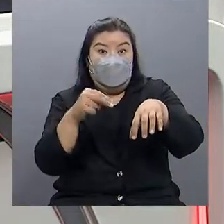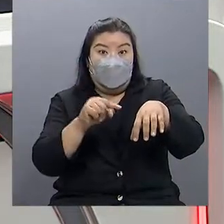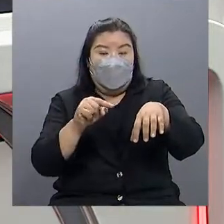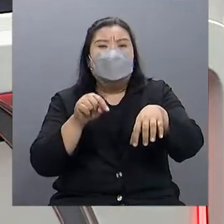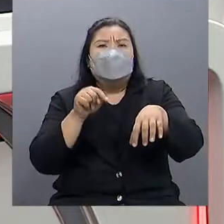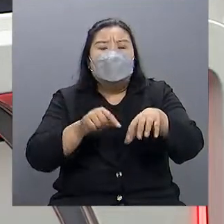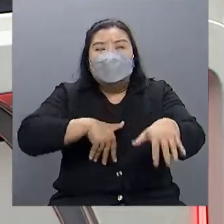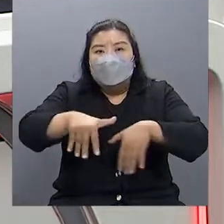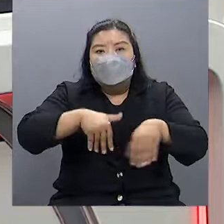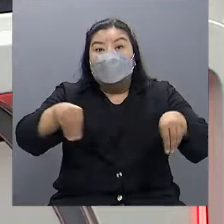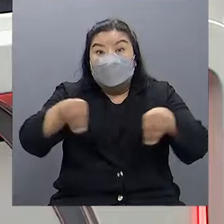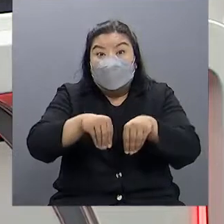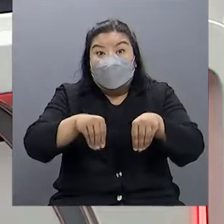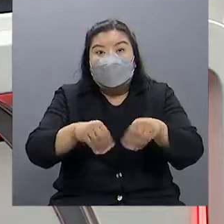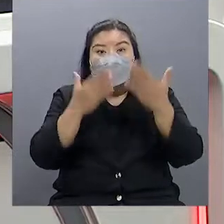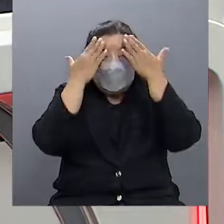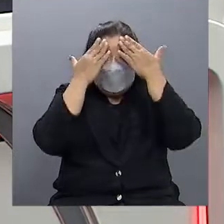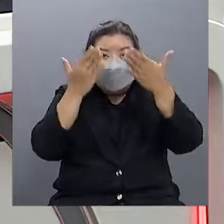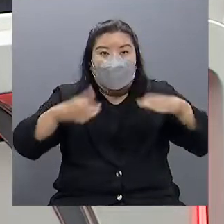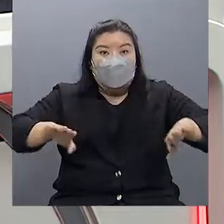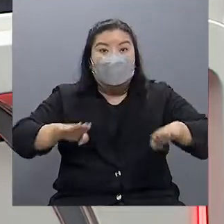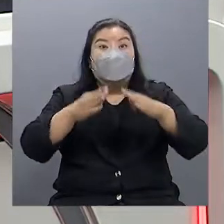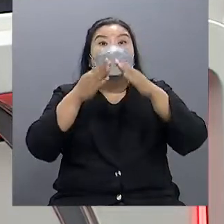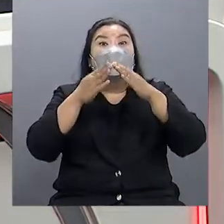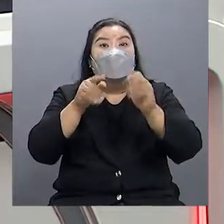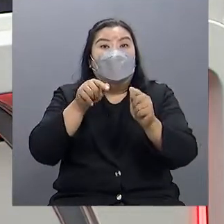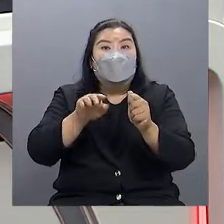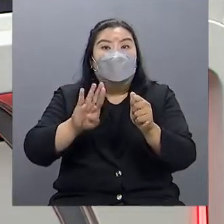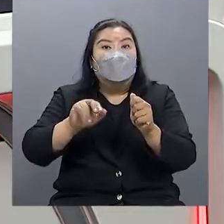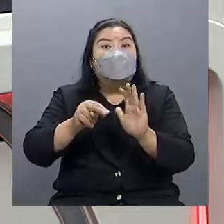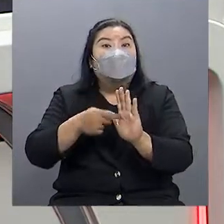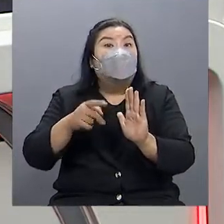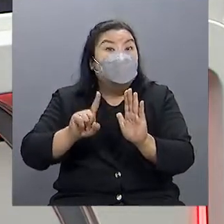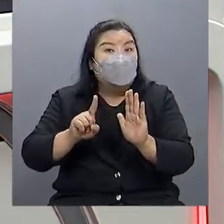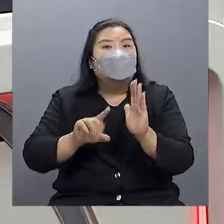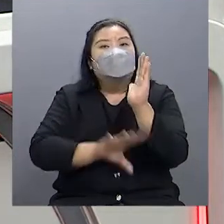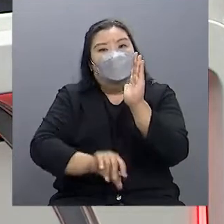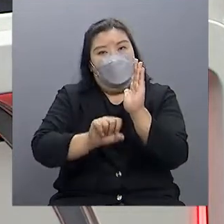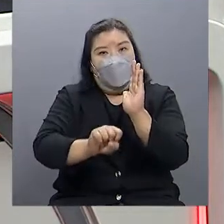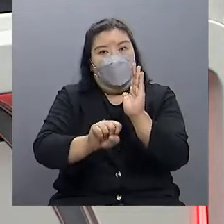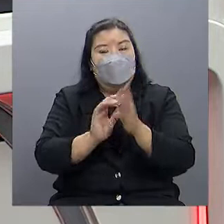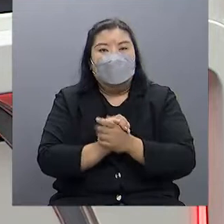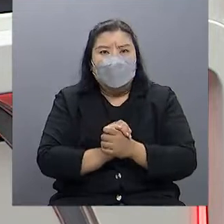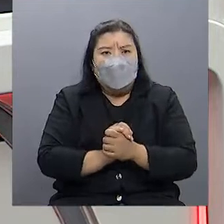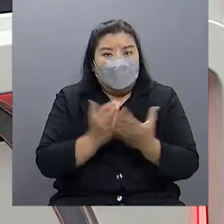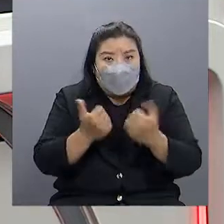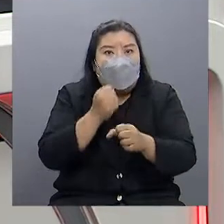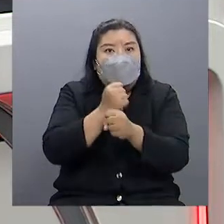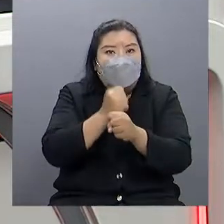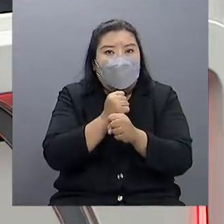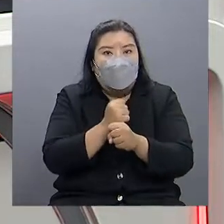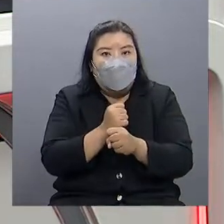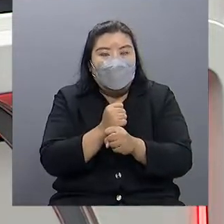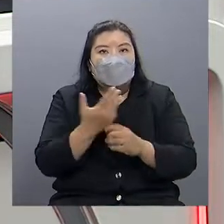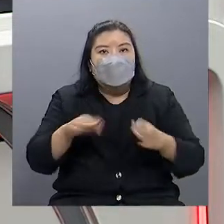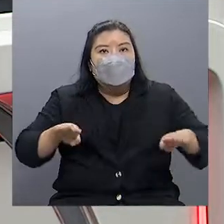มัสยิดโคกเคสค่ะอยู่ในตำบลบ้านนาอำเภอจนะจังหวัดสงขลาปฏิบัติการต่อเนื่องยาวนานกว่า10ชั่วโมงนะคะ